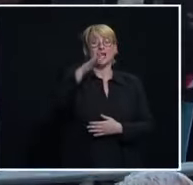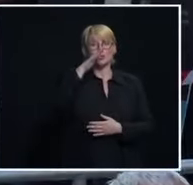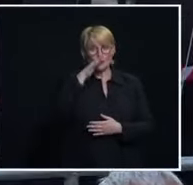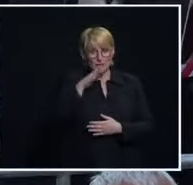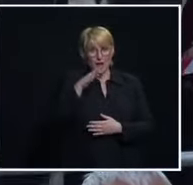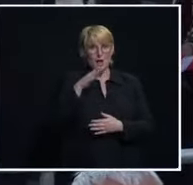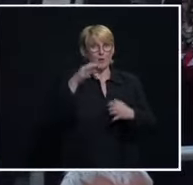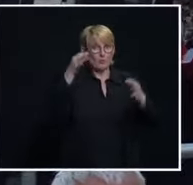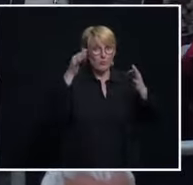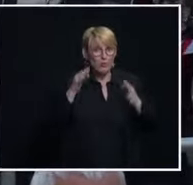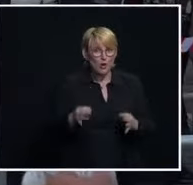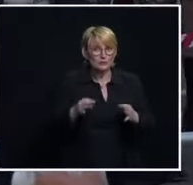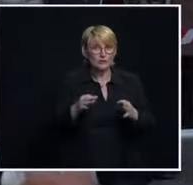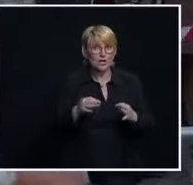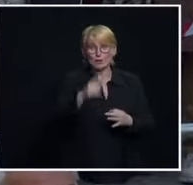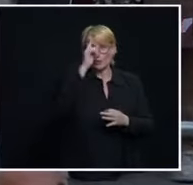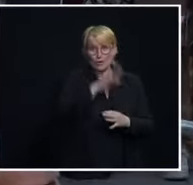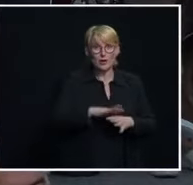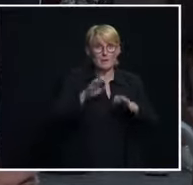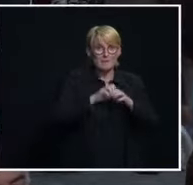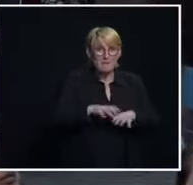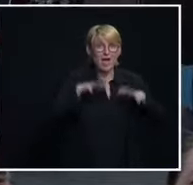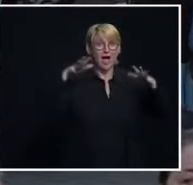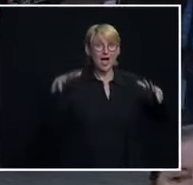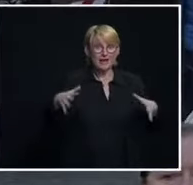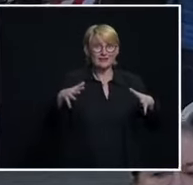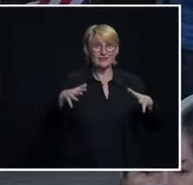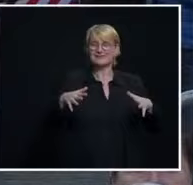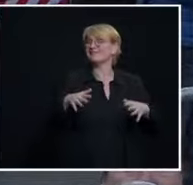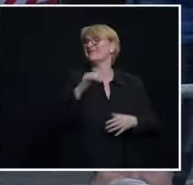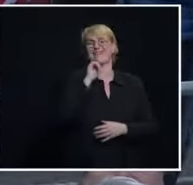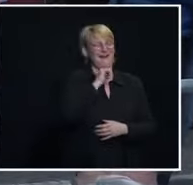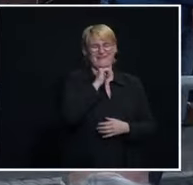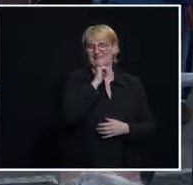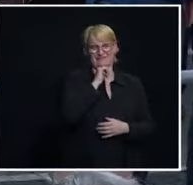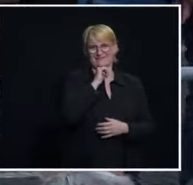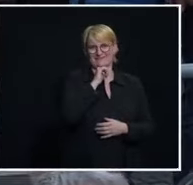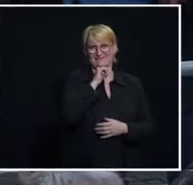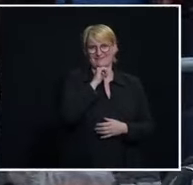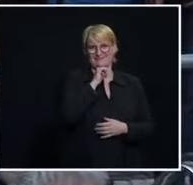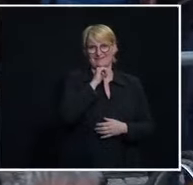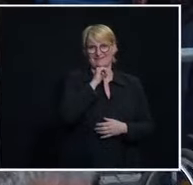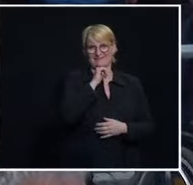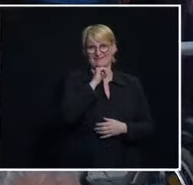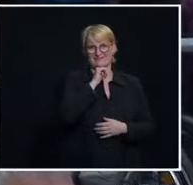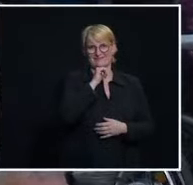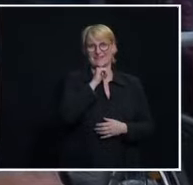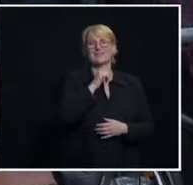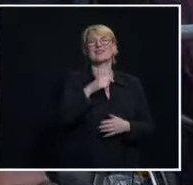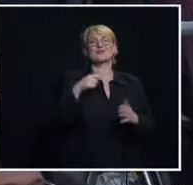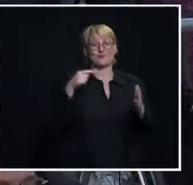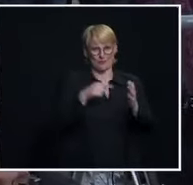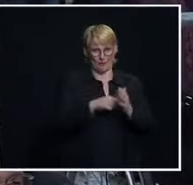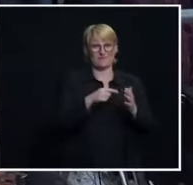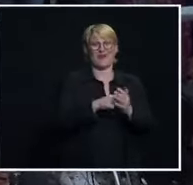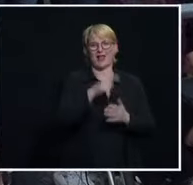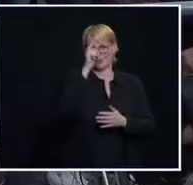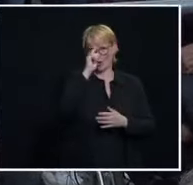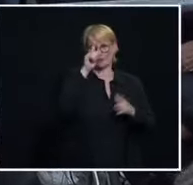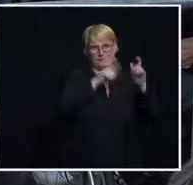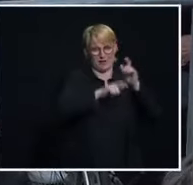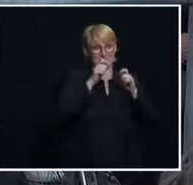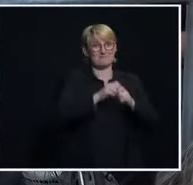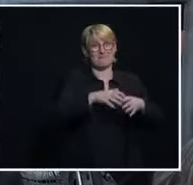Nationalsozialisten plötzlich die Mehrheit in Deutschland stellten, sondern weil die Mehrheit in